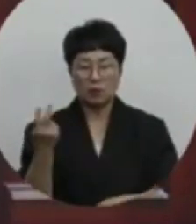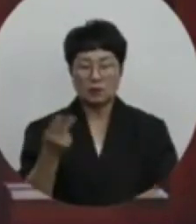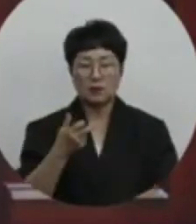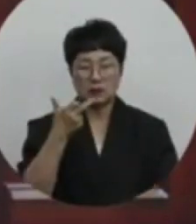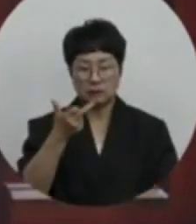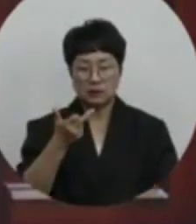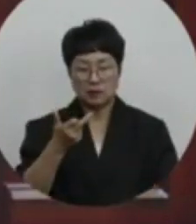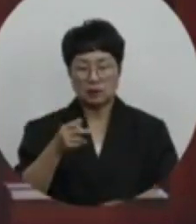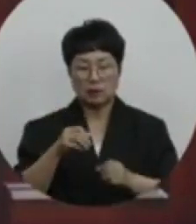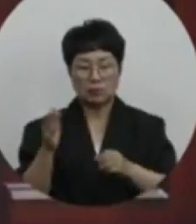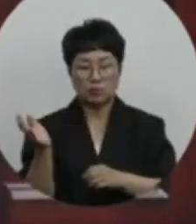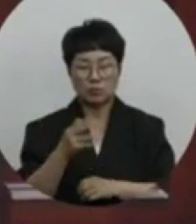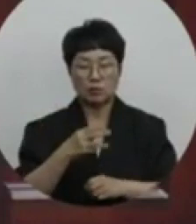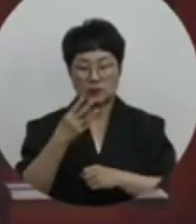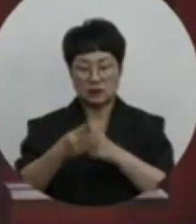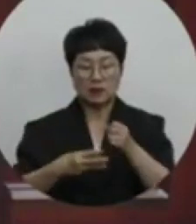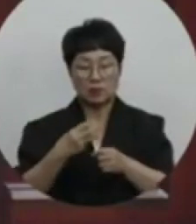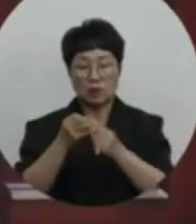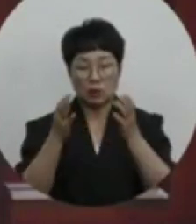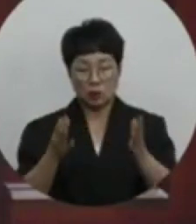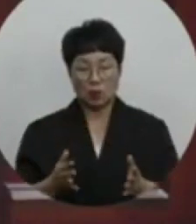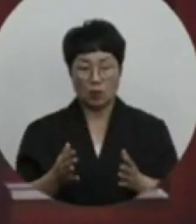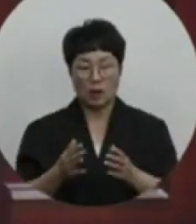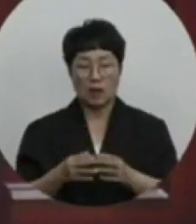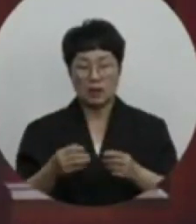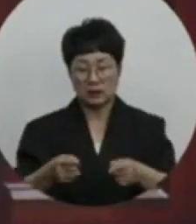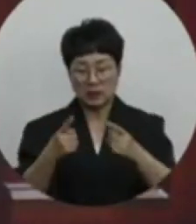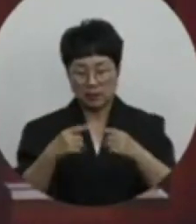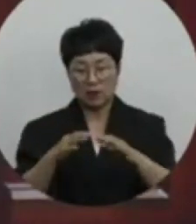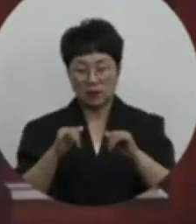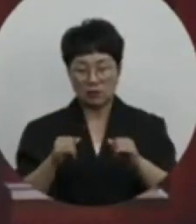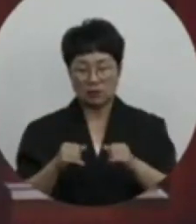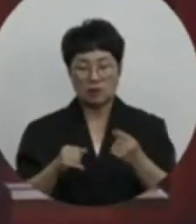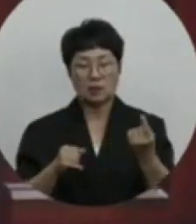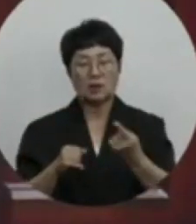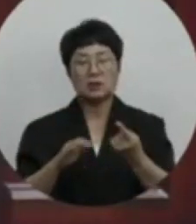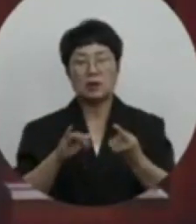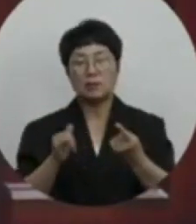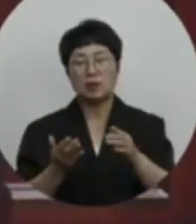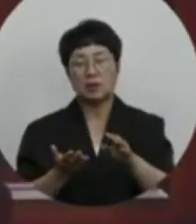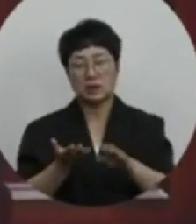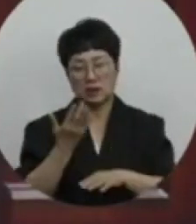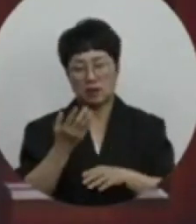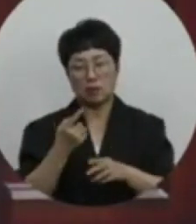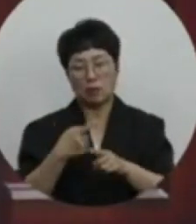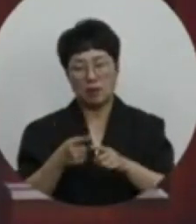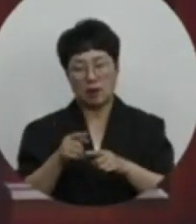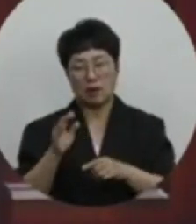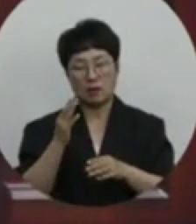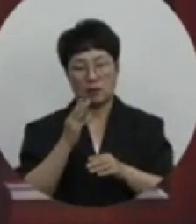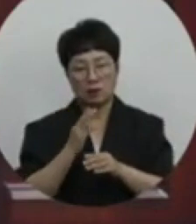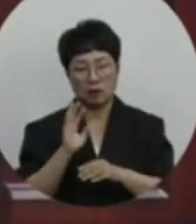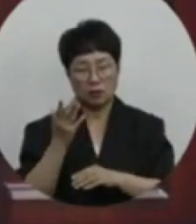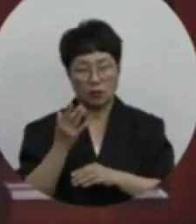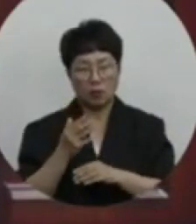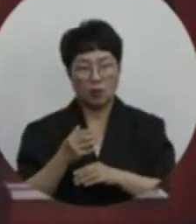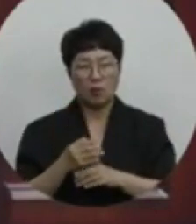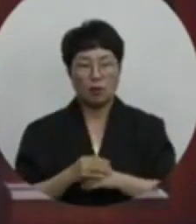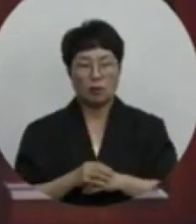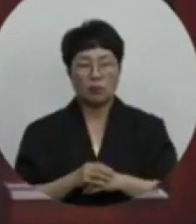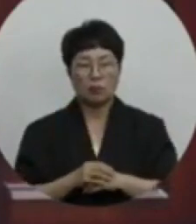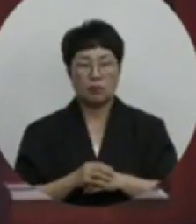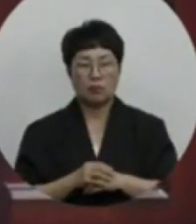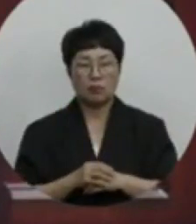2017년부터 3년 동안 워케이션 참여자 수는 약 천여 명 이상인 것으로 파악되고 있습니다. 워케이션